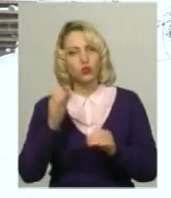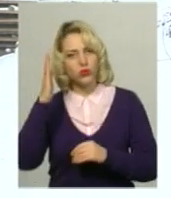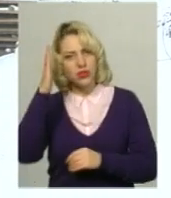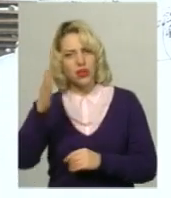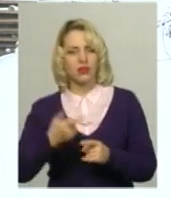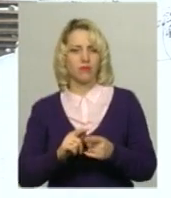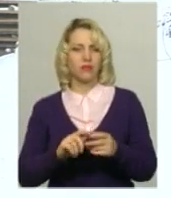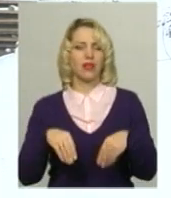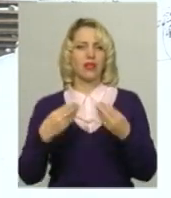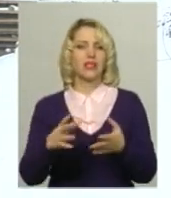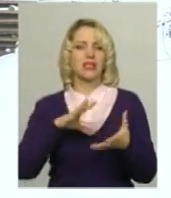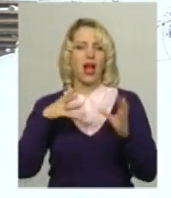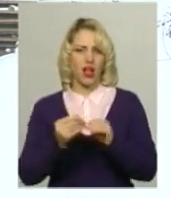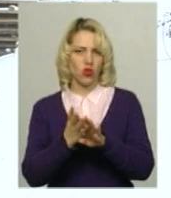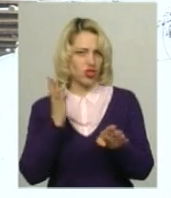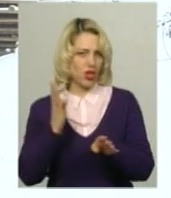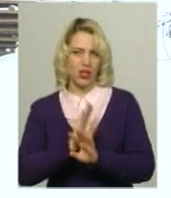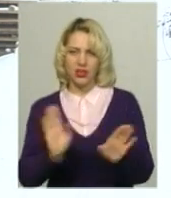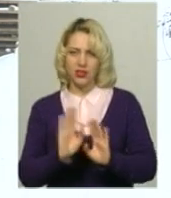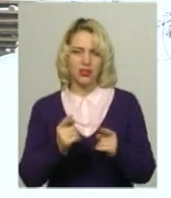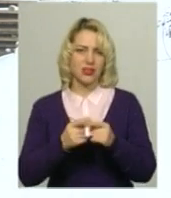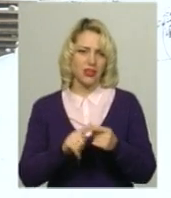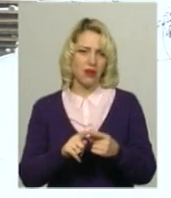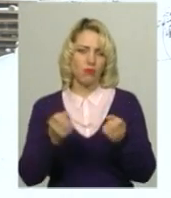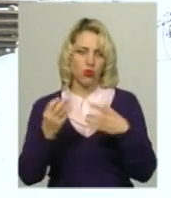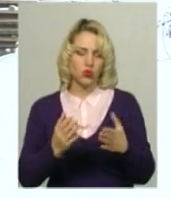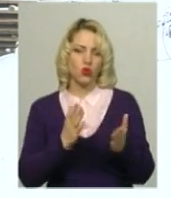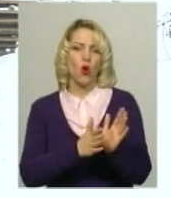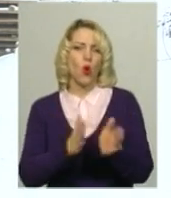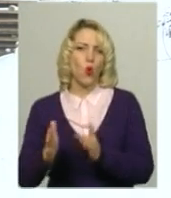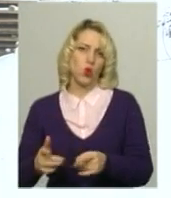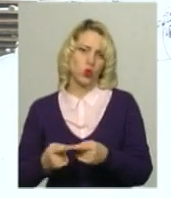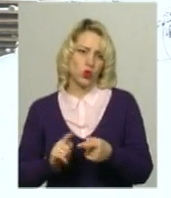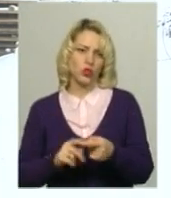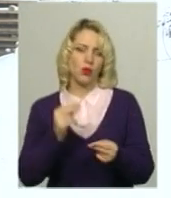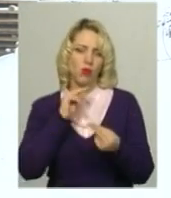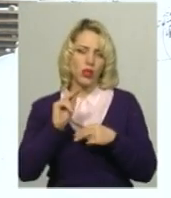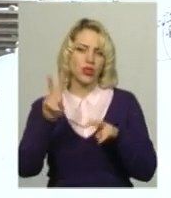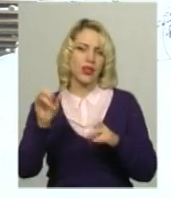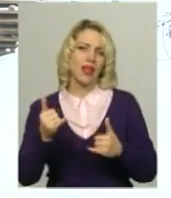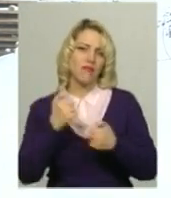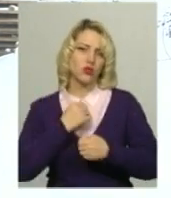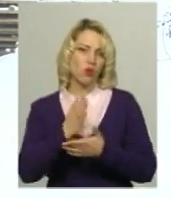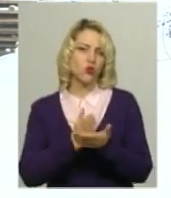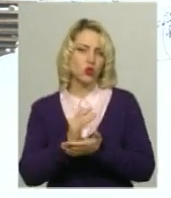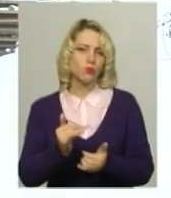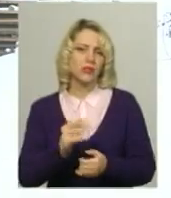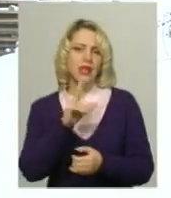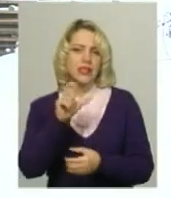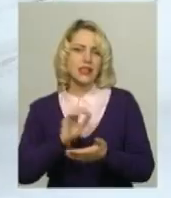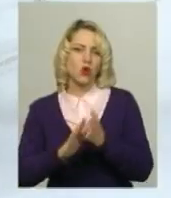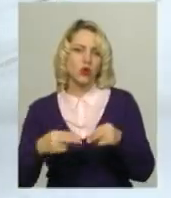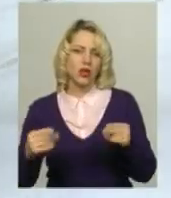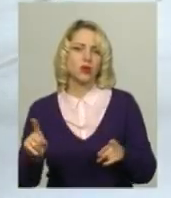видаються за загальною чергою, розумієте. Це просто гуртожитки поліпшеного типу для військовослужбовців за контрактом, для того, щоб вони там